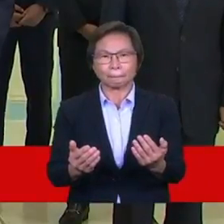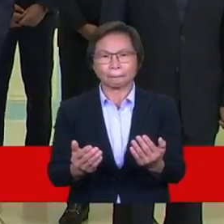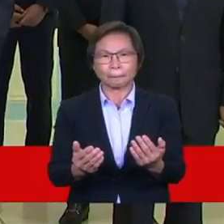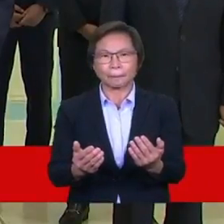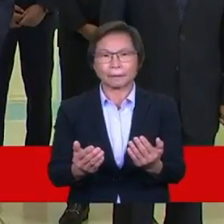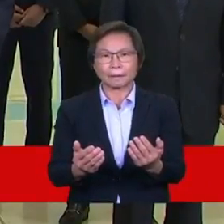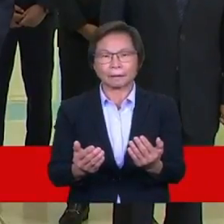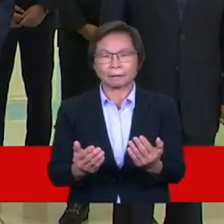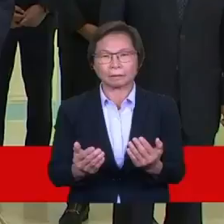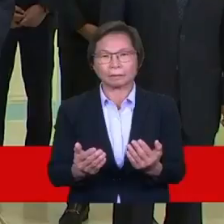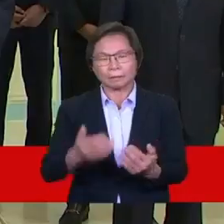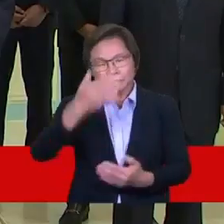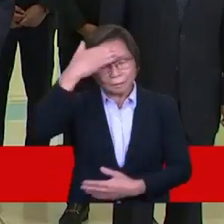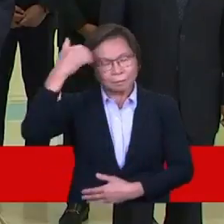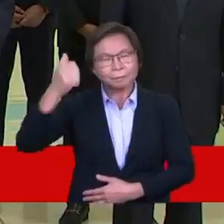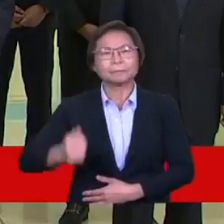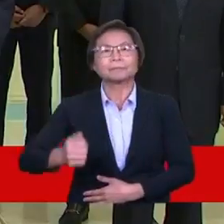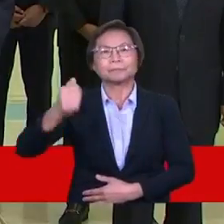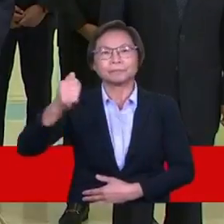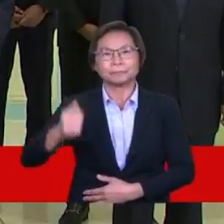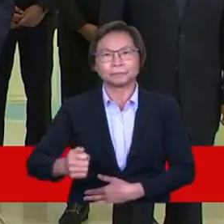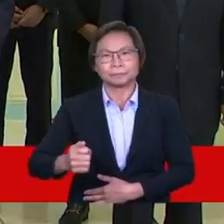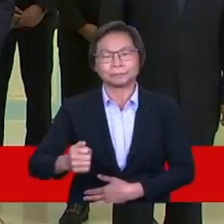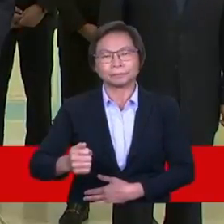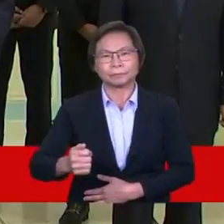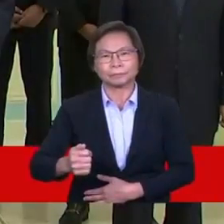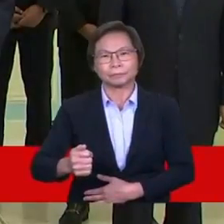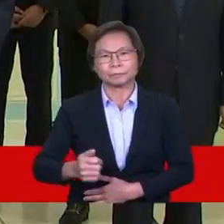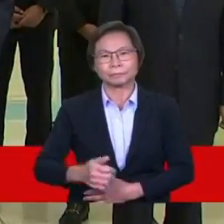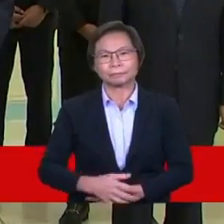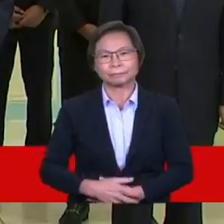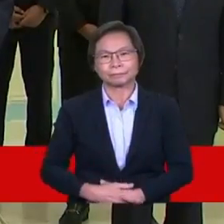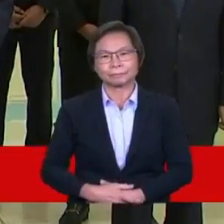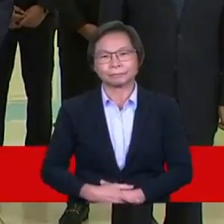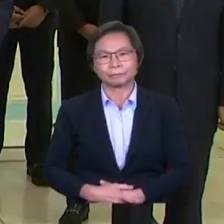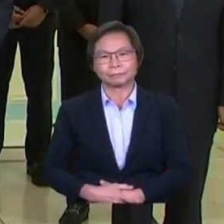Wassalamualaikum warahmatullah wabarakatuh